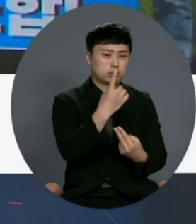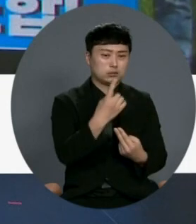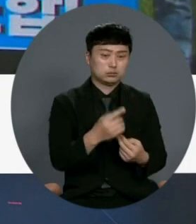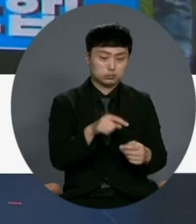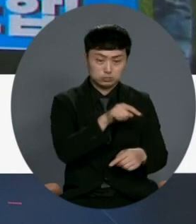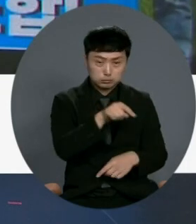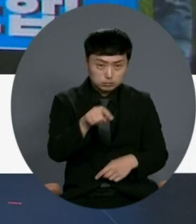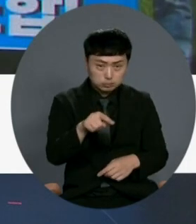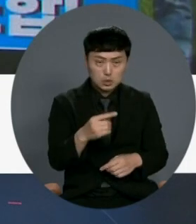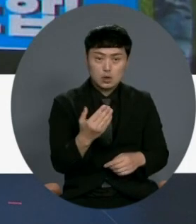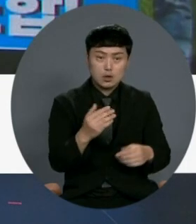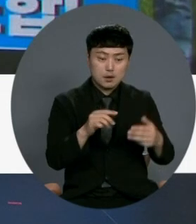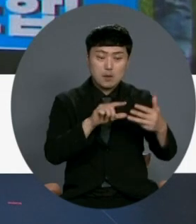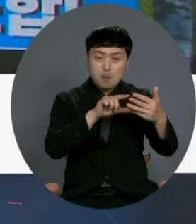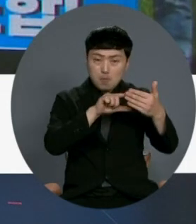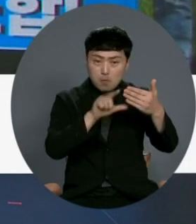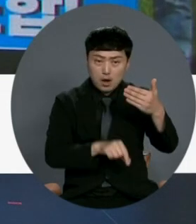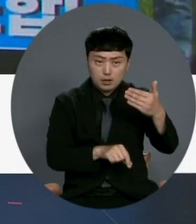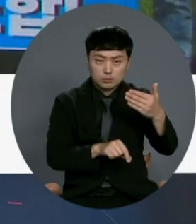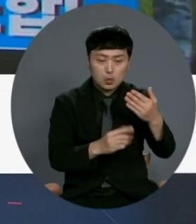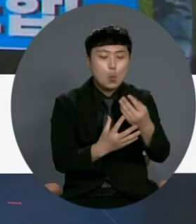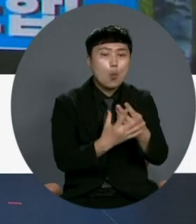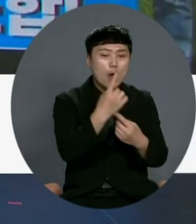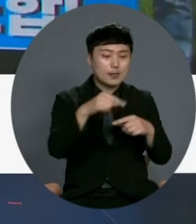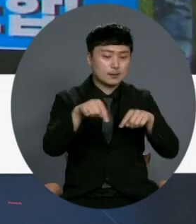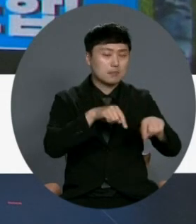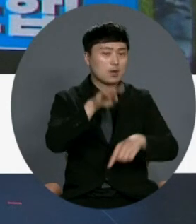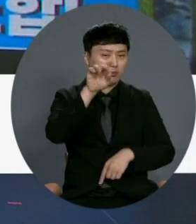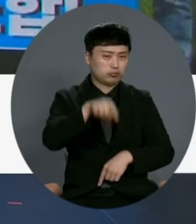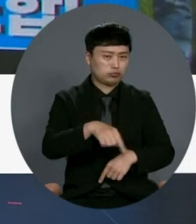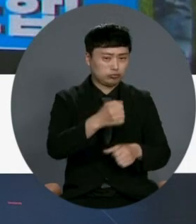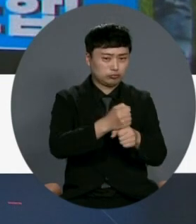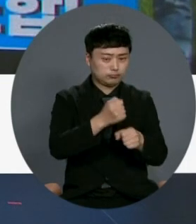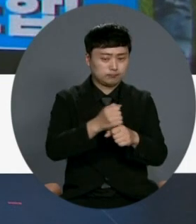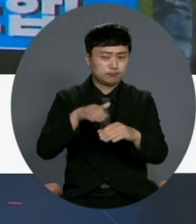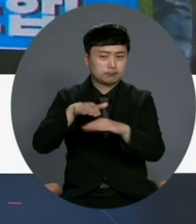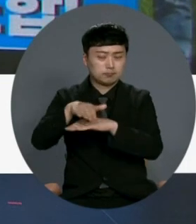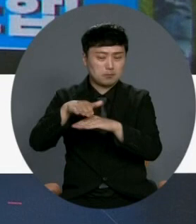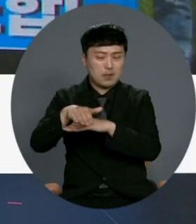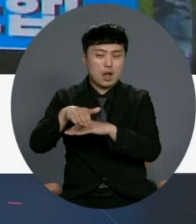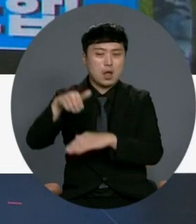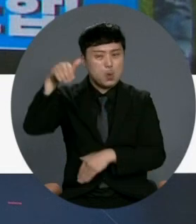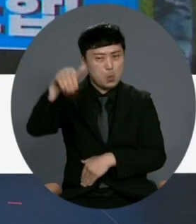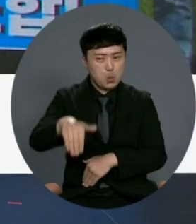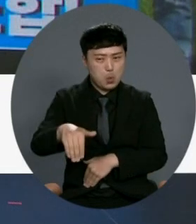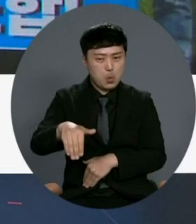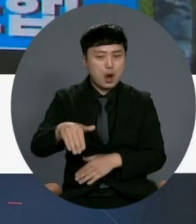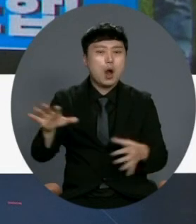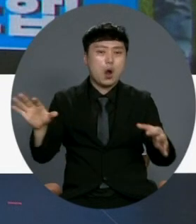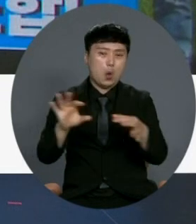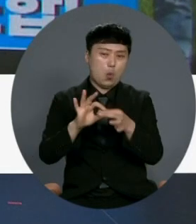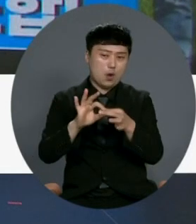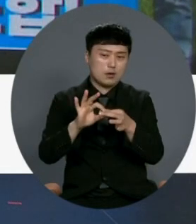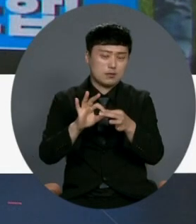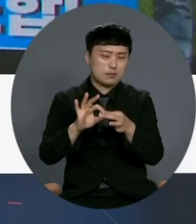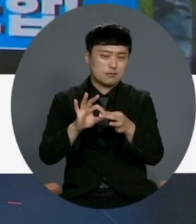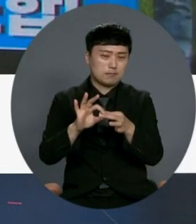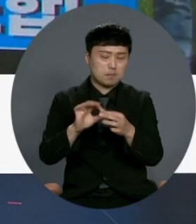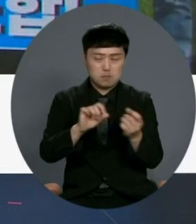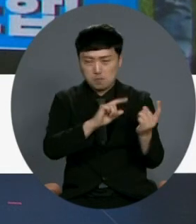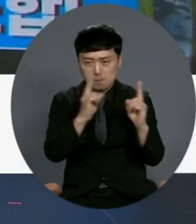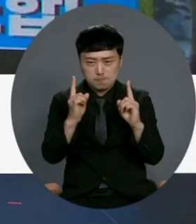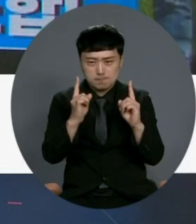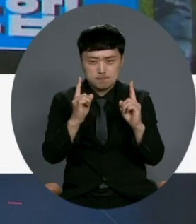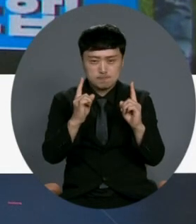노조는 다음 달 초 통합 집행부를 새로 선출하고 자동차 제조업 위기에 적극 대처하기로 했습니다. 장미쁨